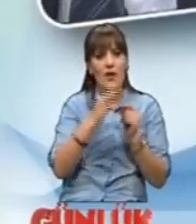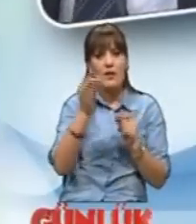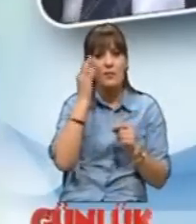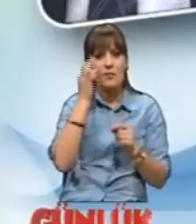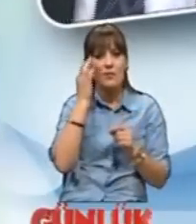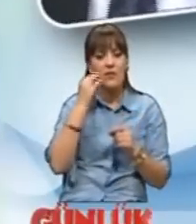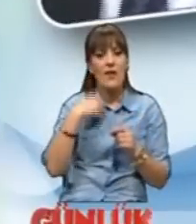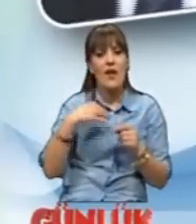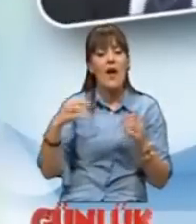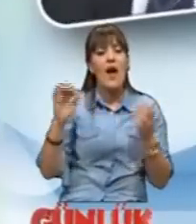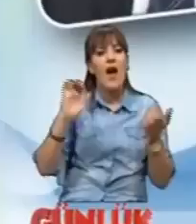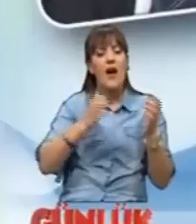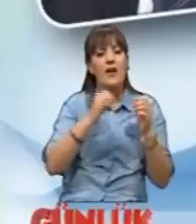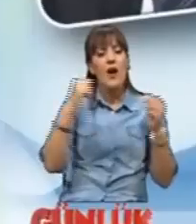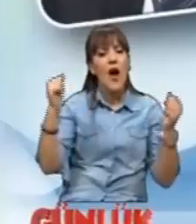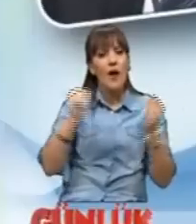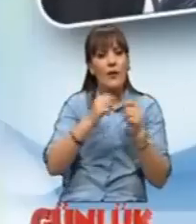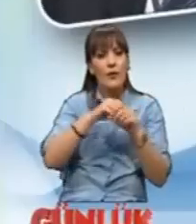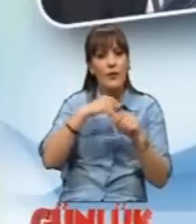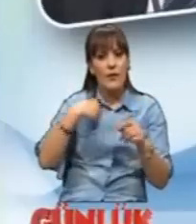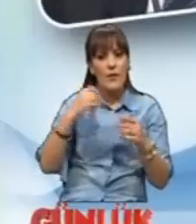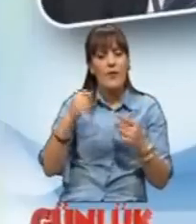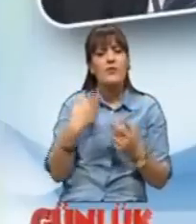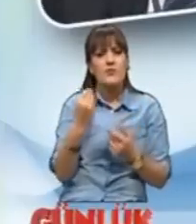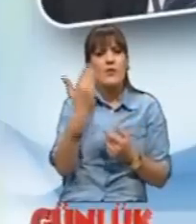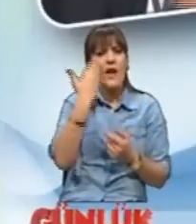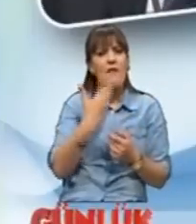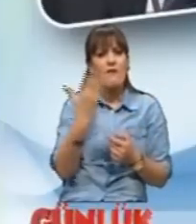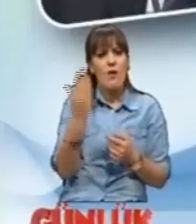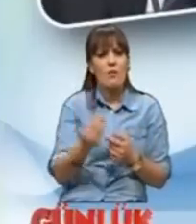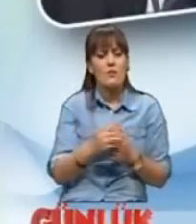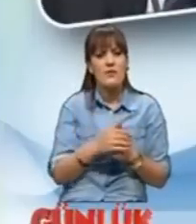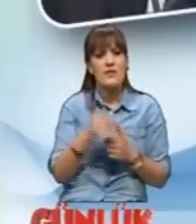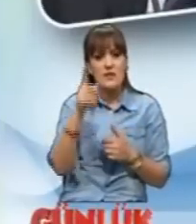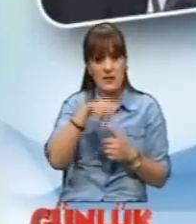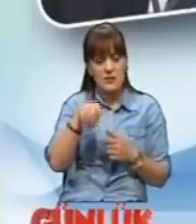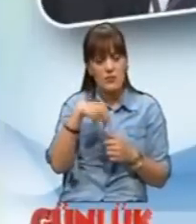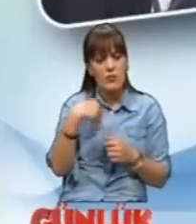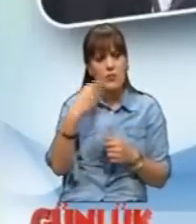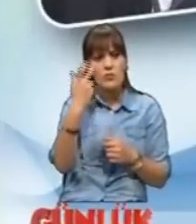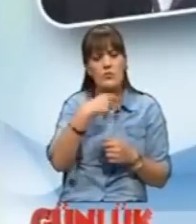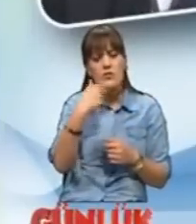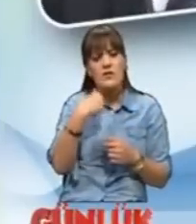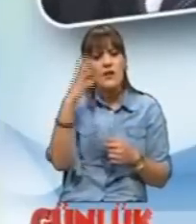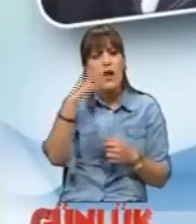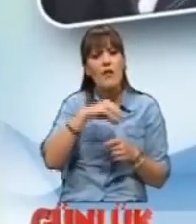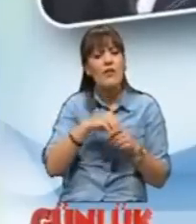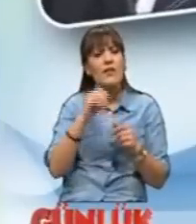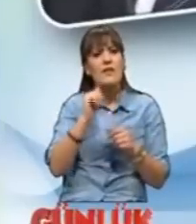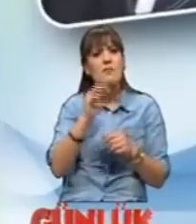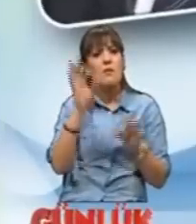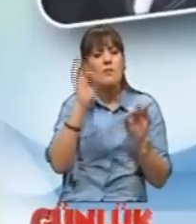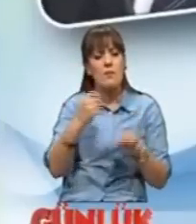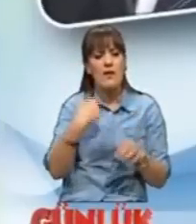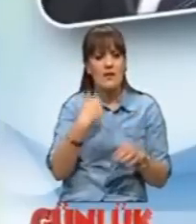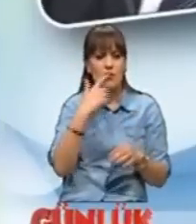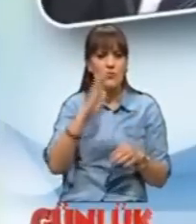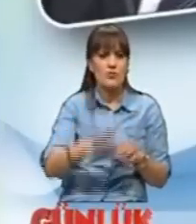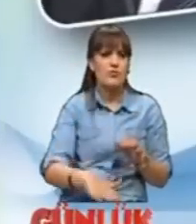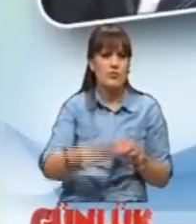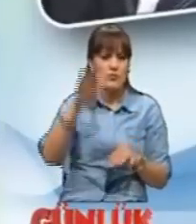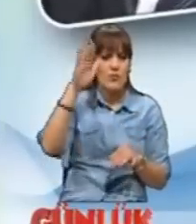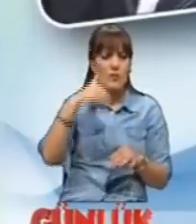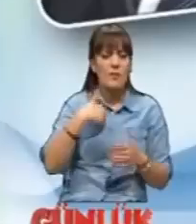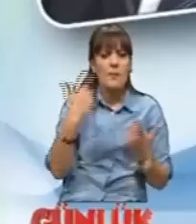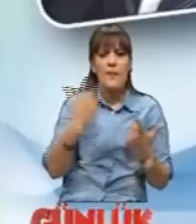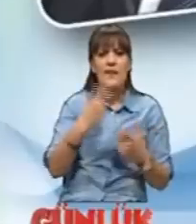Bey akordeon çalıyor. Harika. Ne kadar keyifli olmuştur. Evet, sizin müzik serüveniniz ne zaman başladı? Ben küçükten beri,